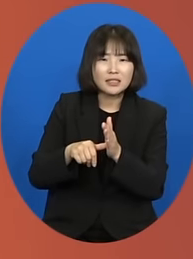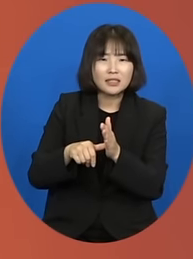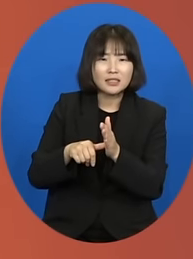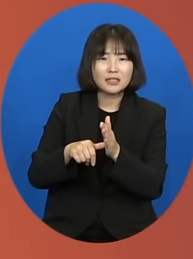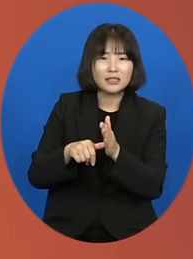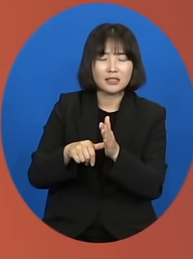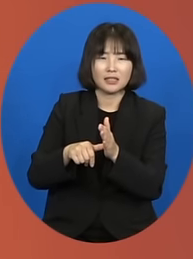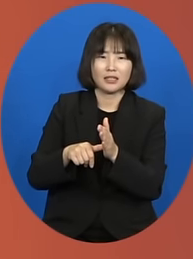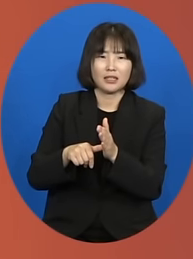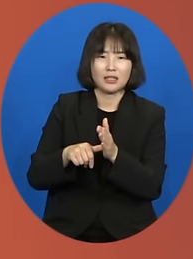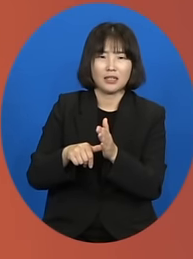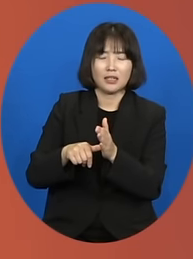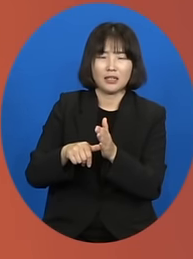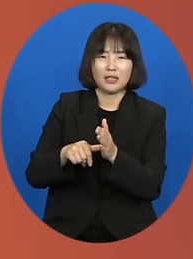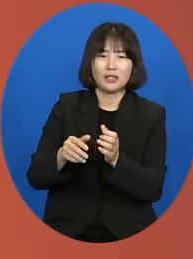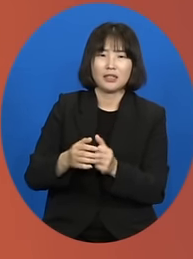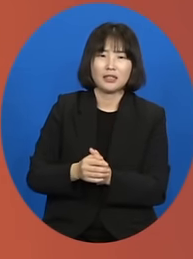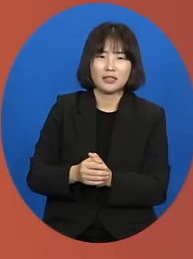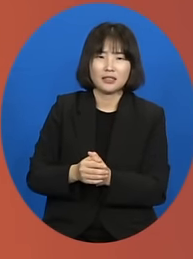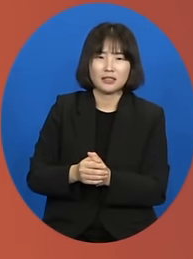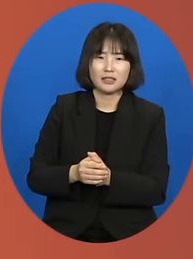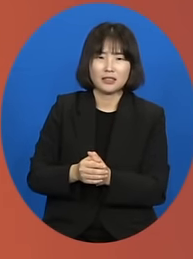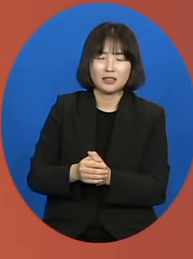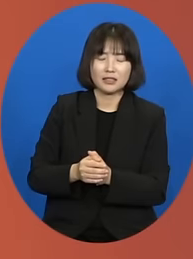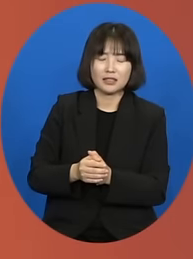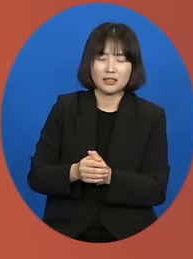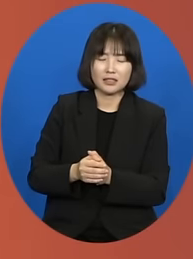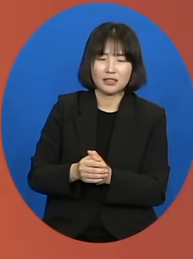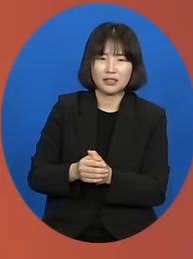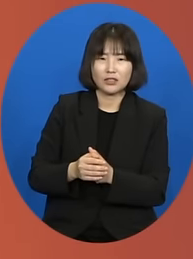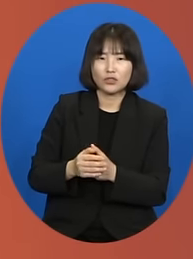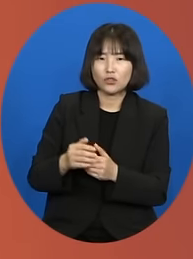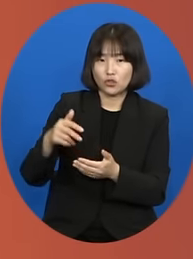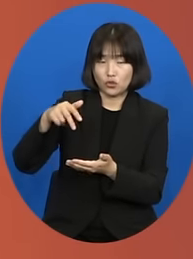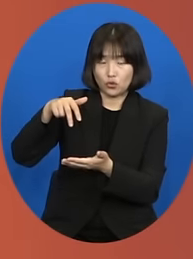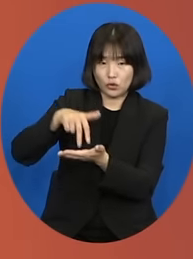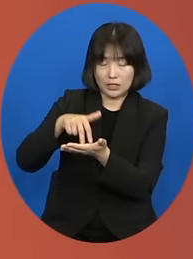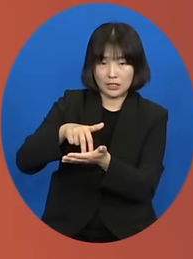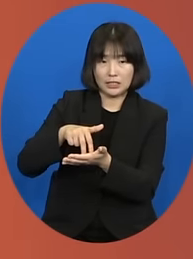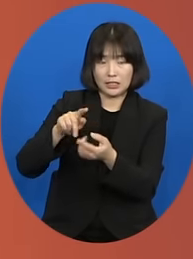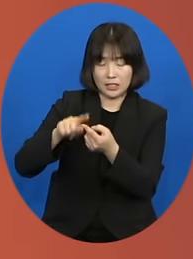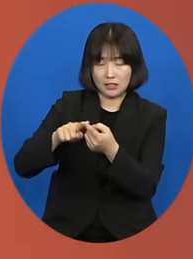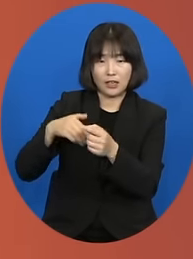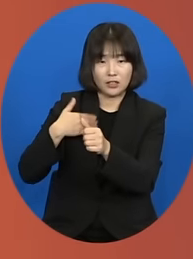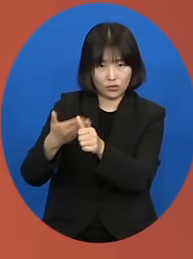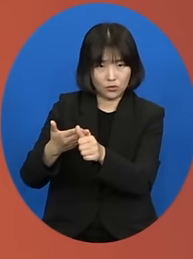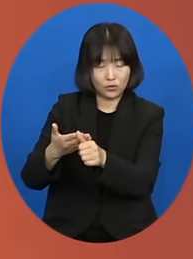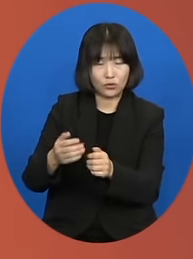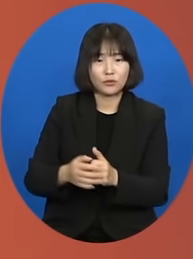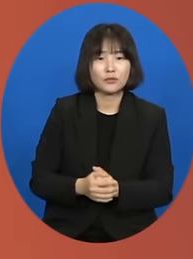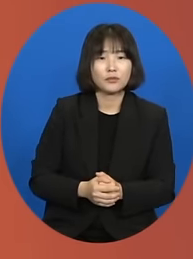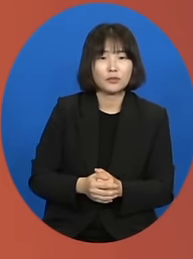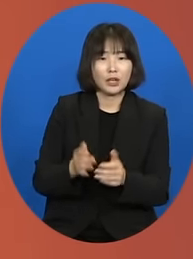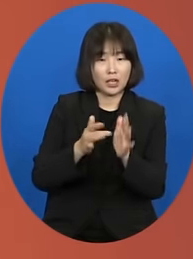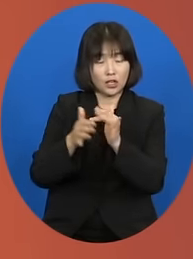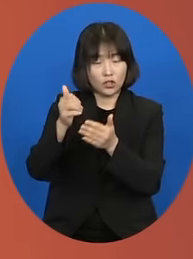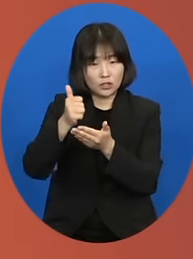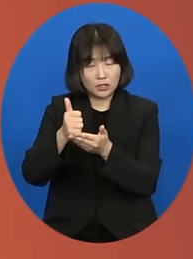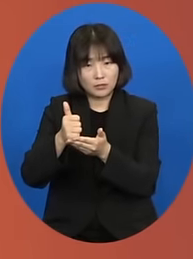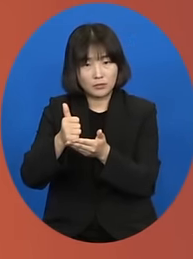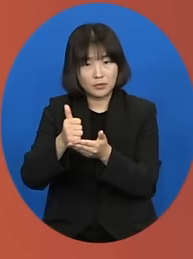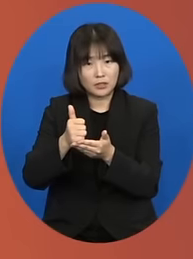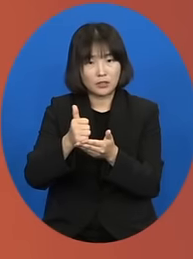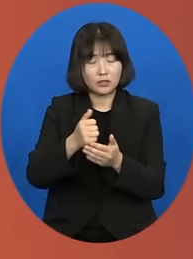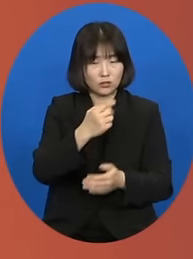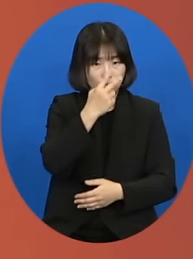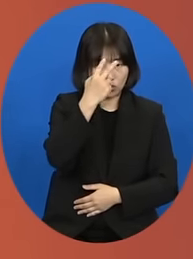있는 소경 거지 바디메오 이야기를 여러분 잘 아실 줄 믿습니다. 예수님께서 소경 거지 바디메오를 부르시자 소경 거지 바디메오가